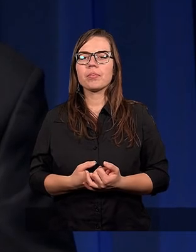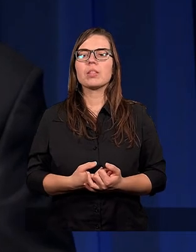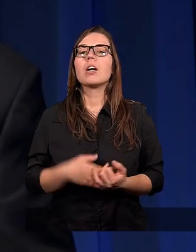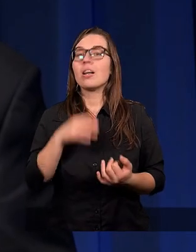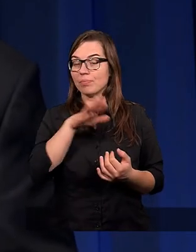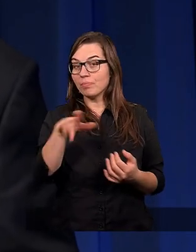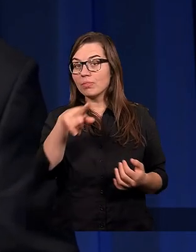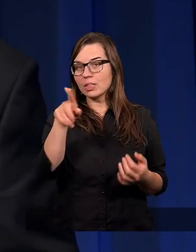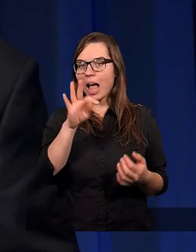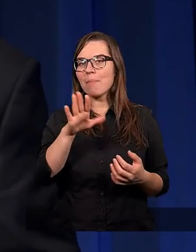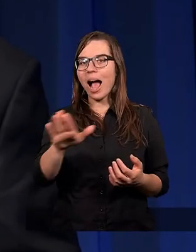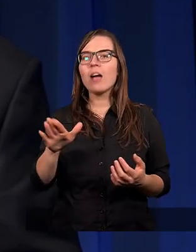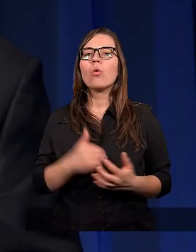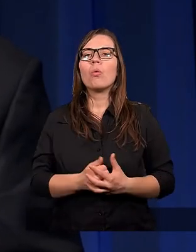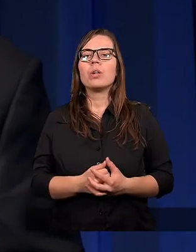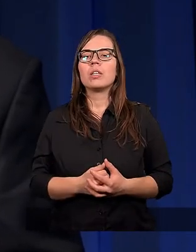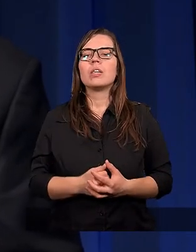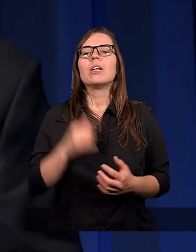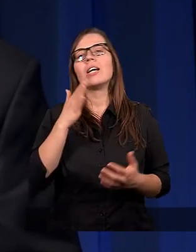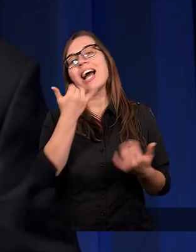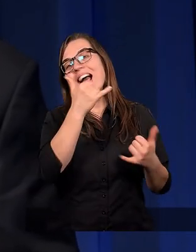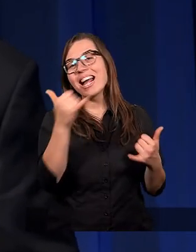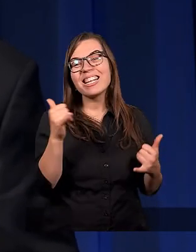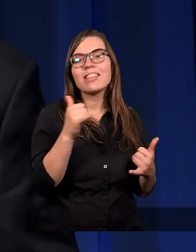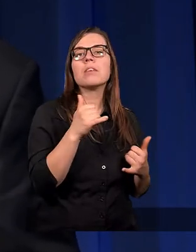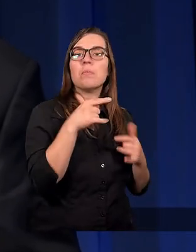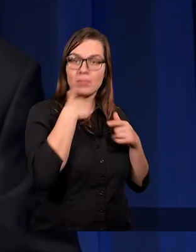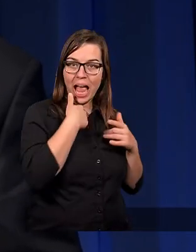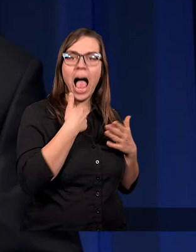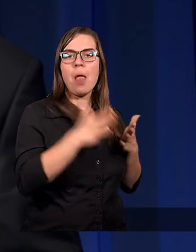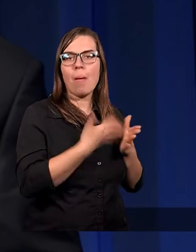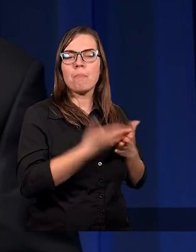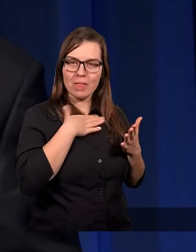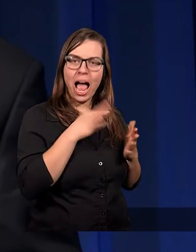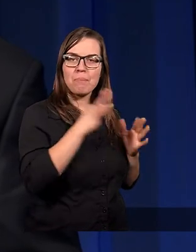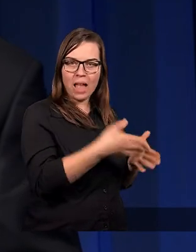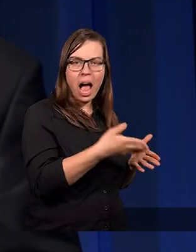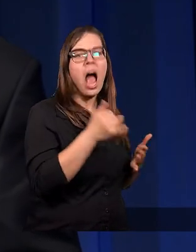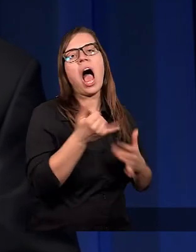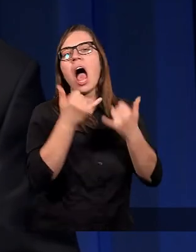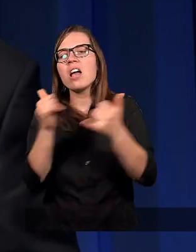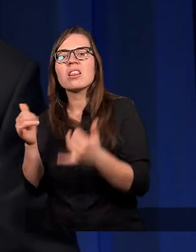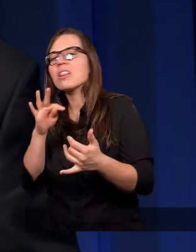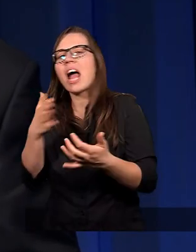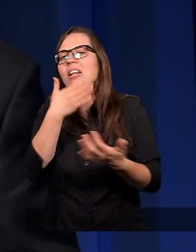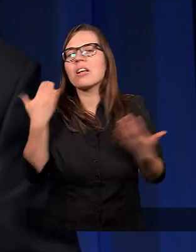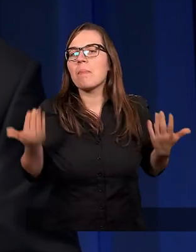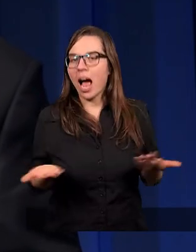Jedni tak mają, inni tak nie mają. A nawet ci, którzy tak nie